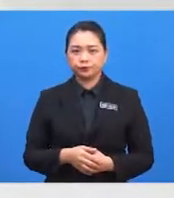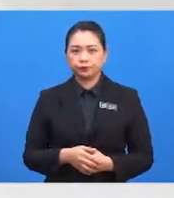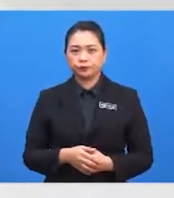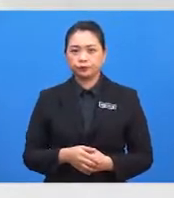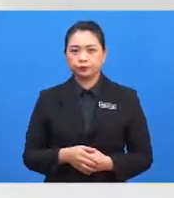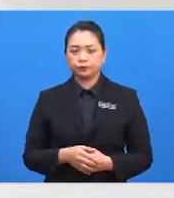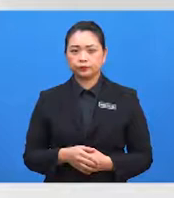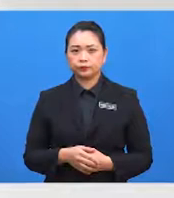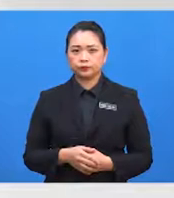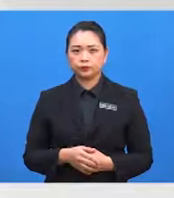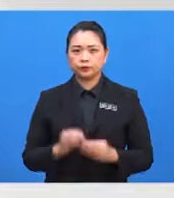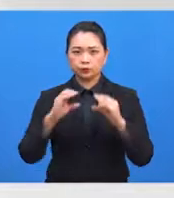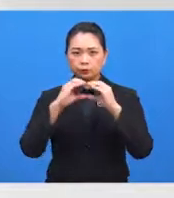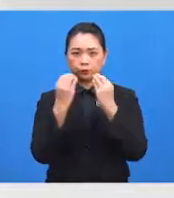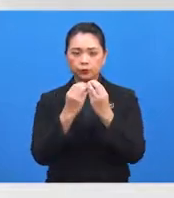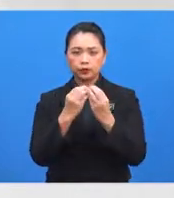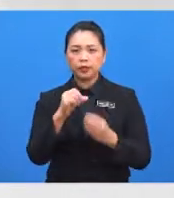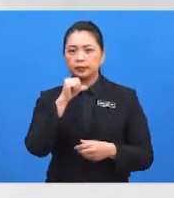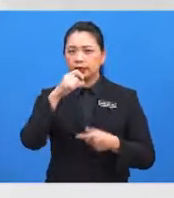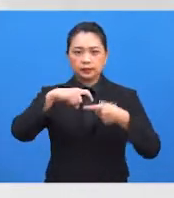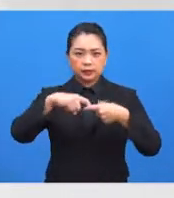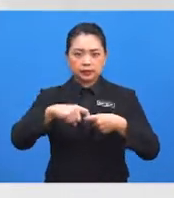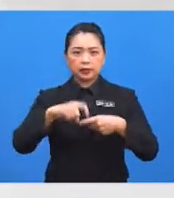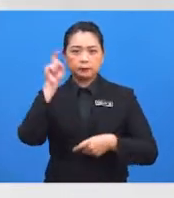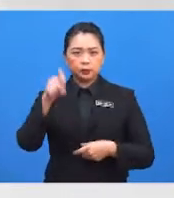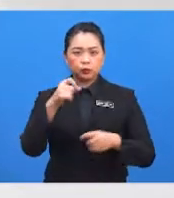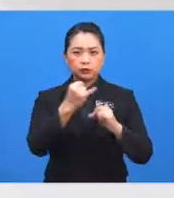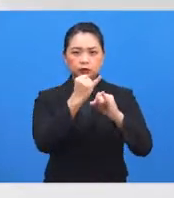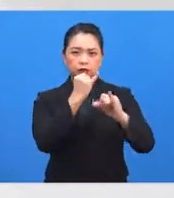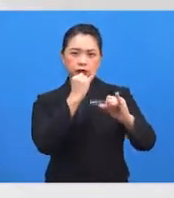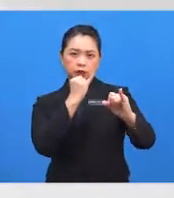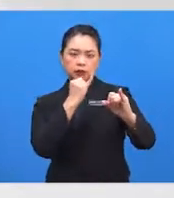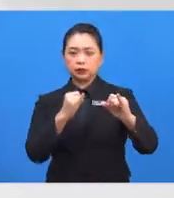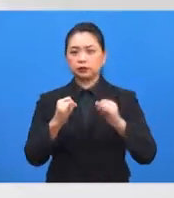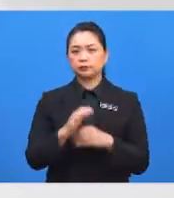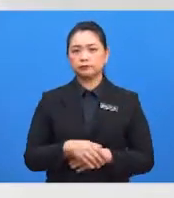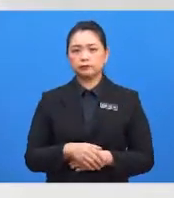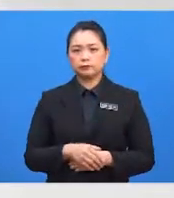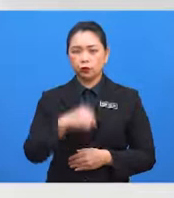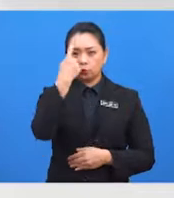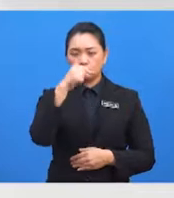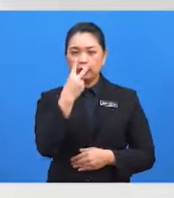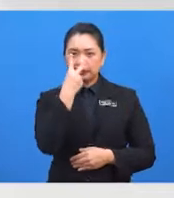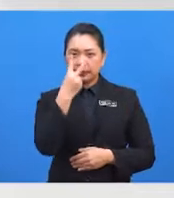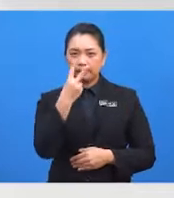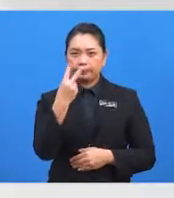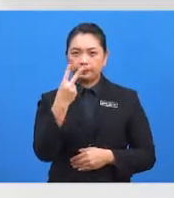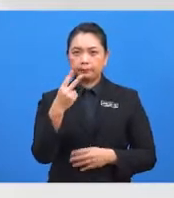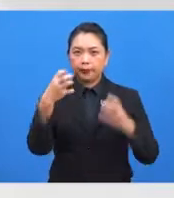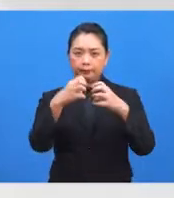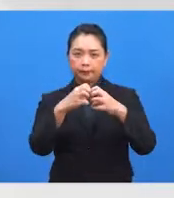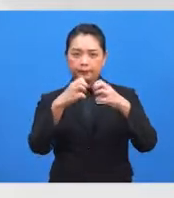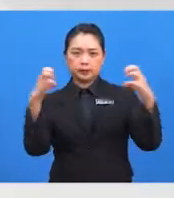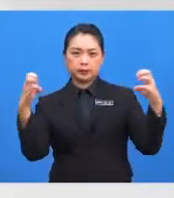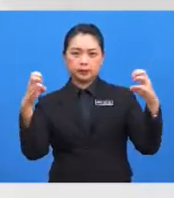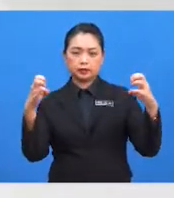berkaitan sepatutnya dijarakkan antara satu sama lain bagi menampakkan pemisahan